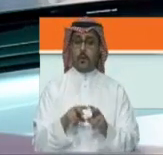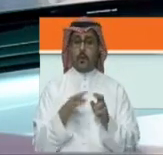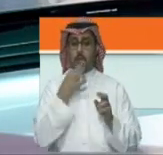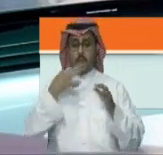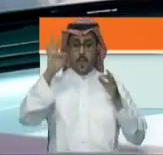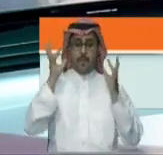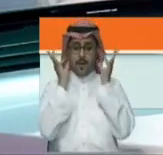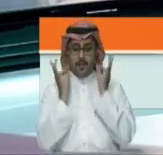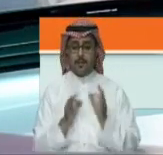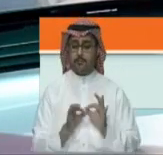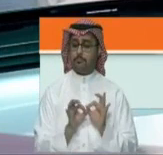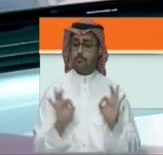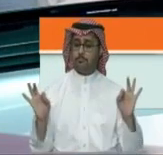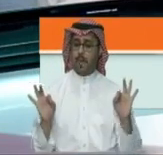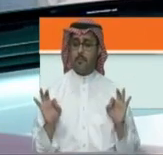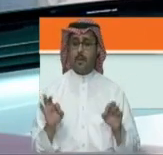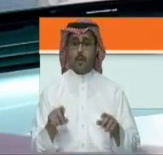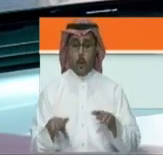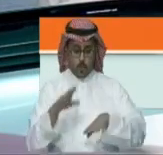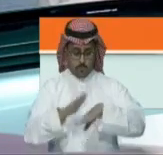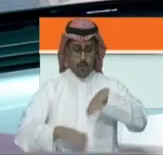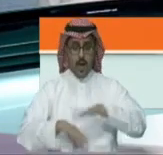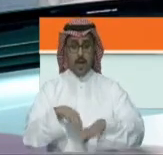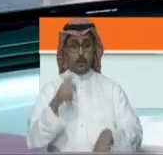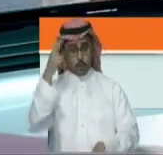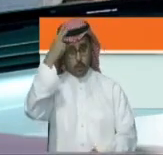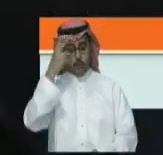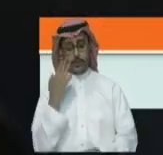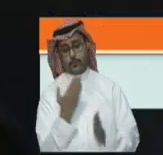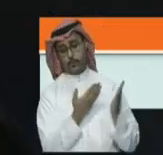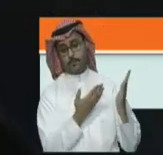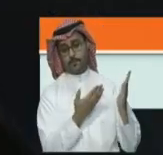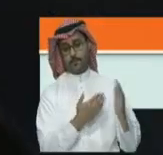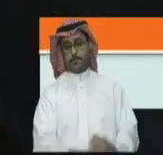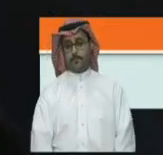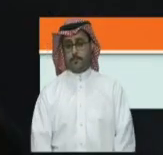الذهبية والفضية يدويا تتم بأياد سعودية. نتابع.